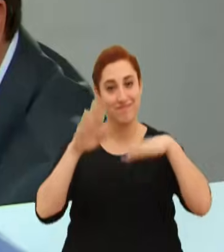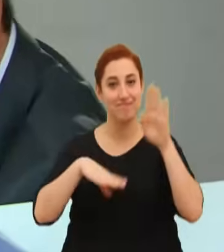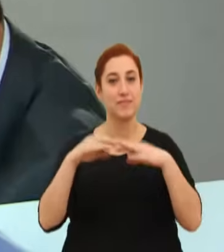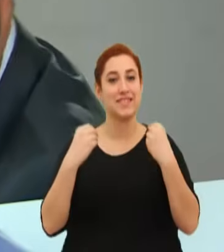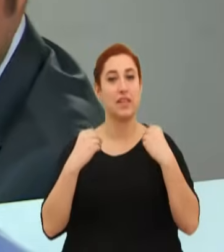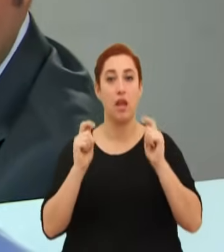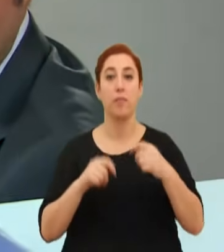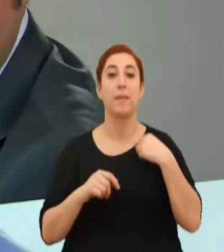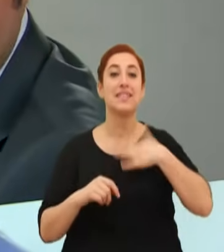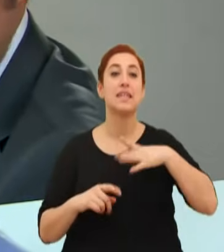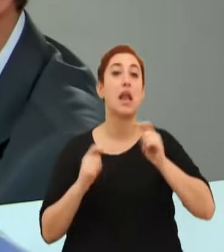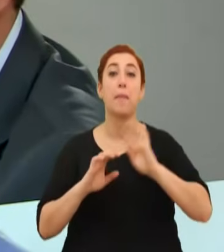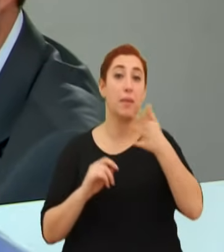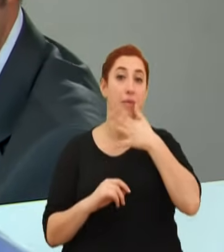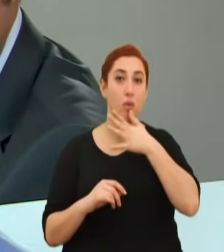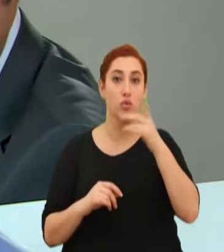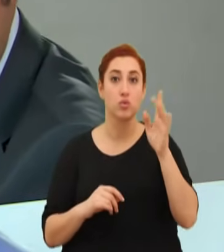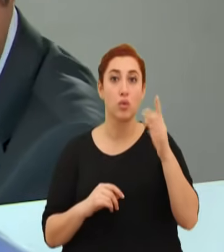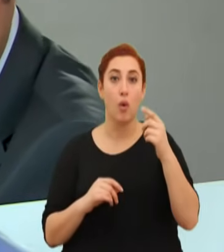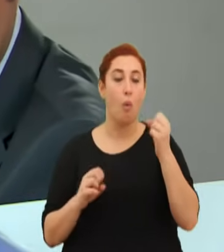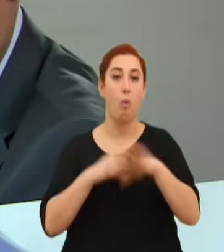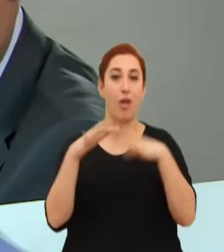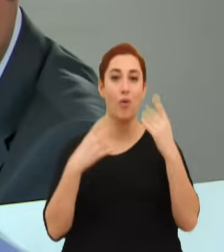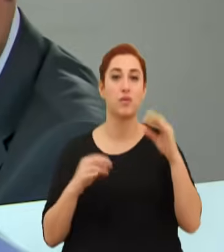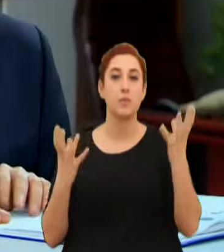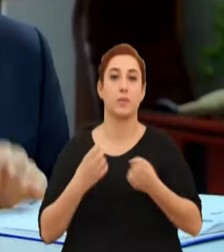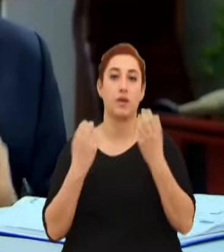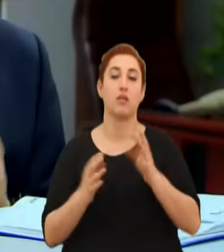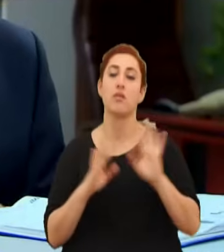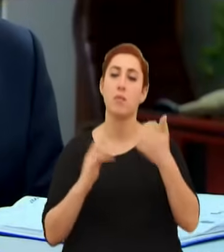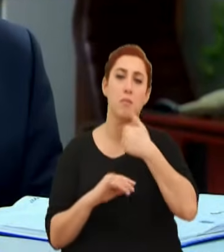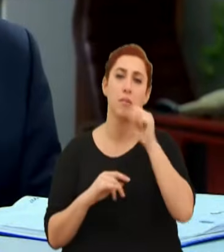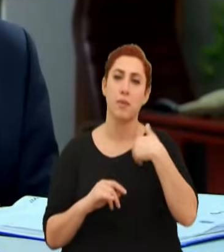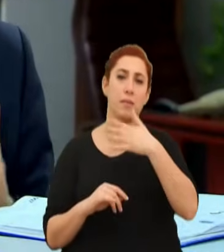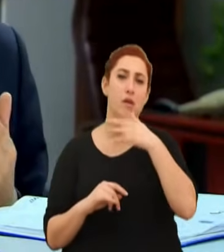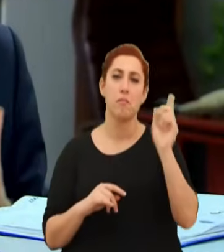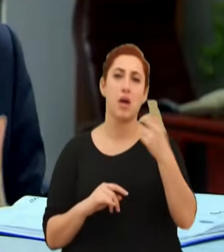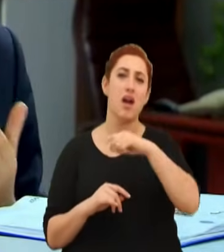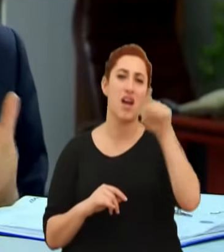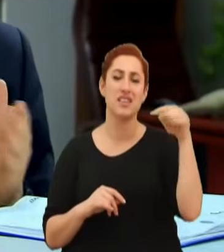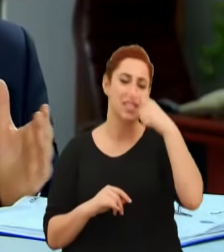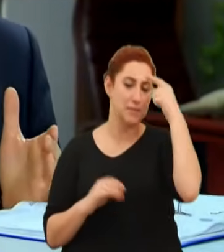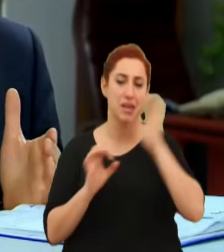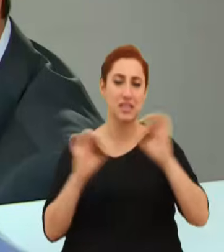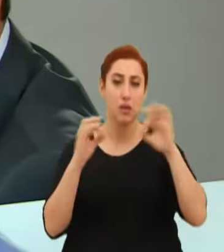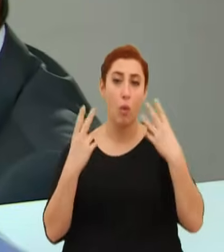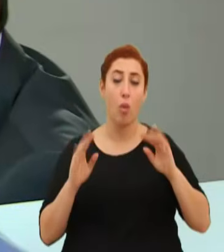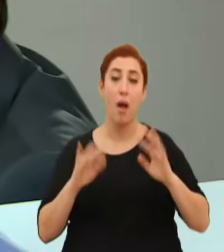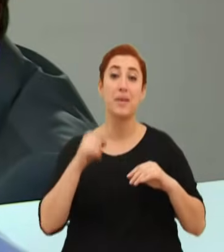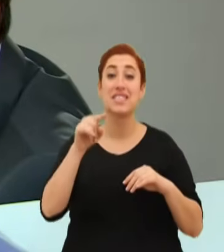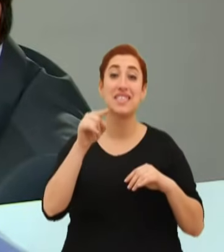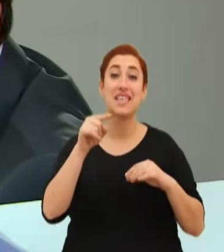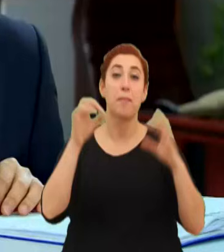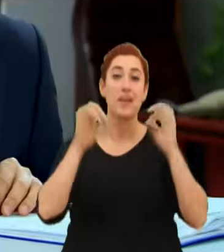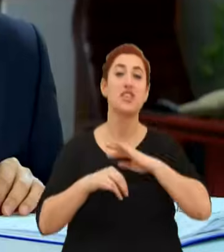ettin. İsteyerek olmadı ama Erdem biliyorsun az daha olay çıkıyordu benim yüzümden. Tamam abicim biliyorum bazı bahtsızlıklar oluyor ama